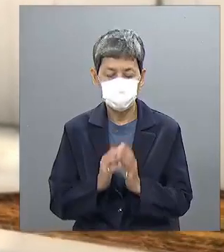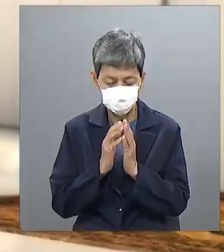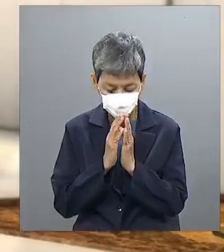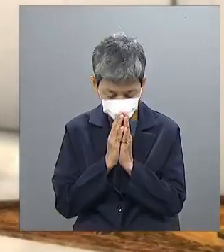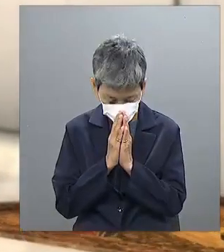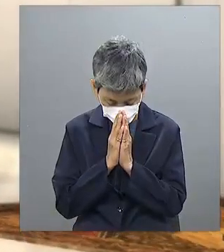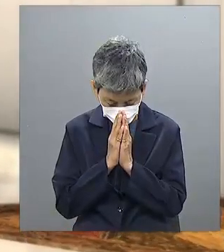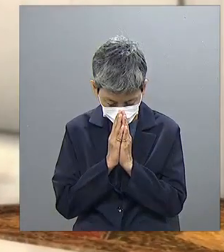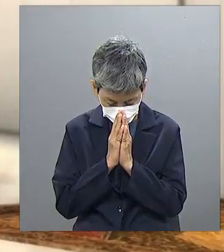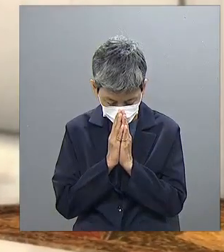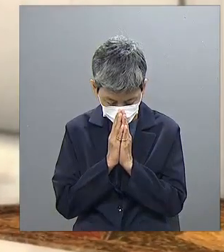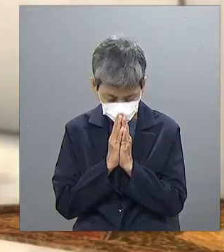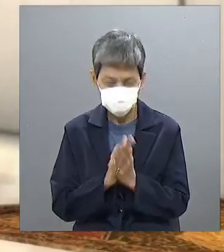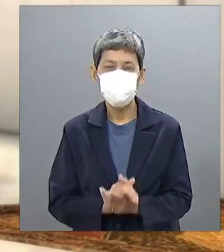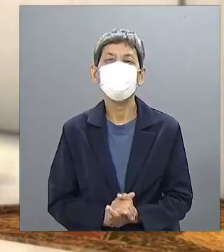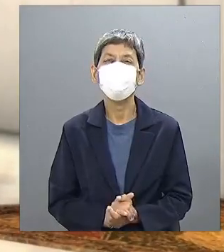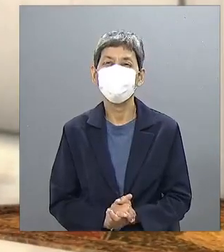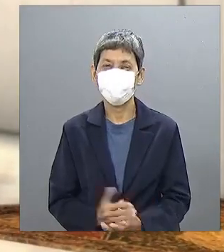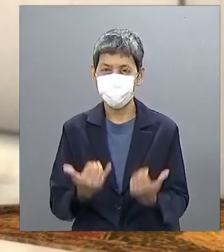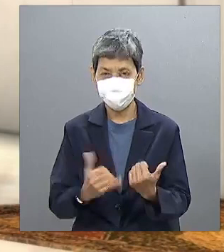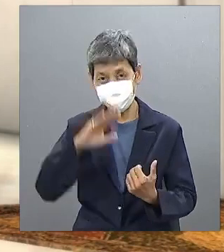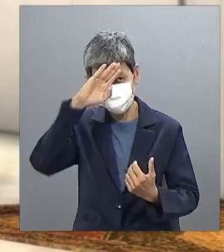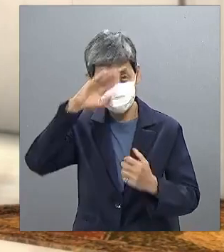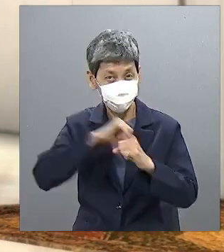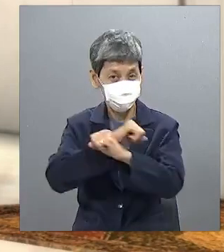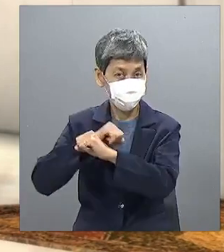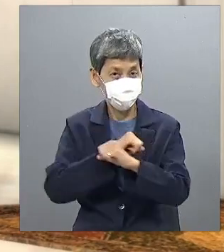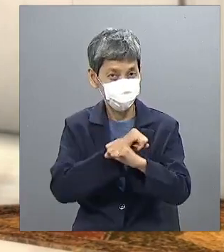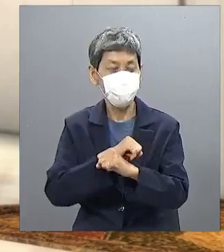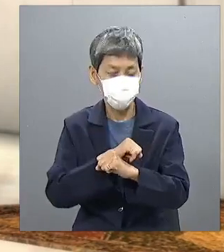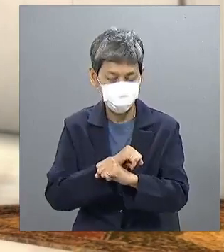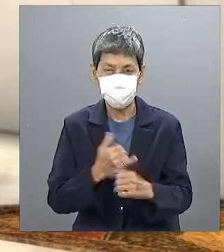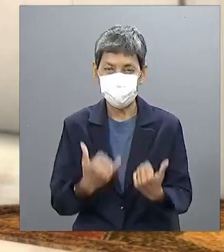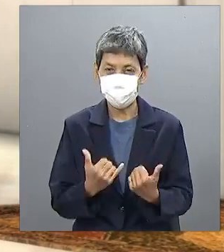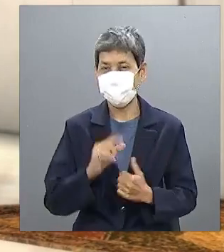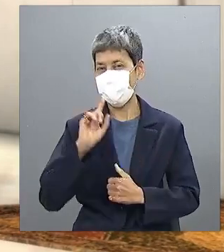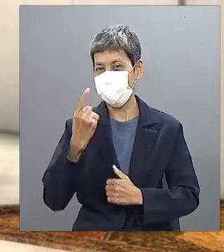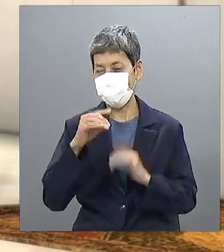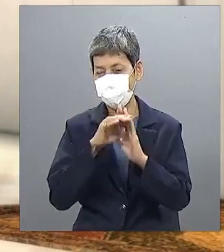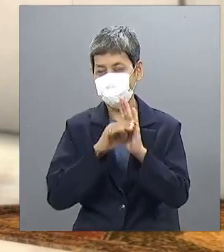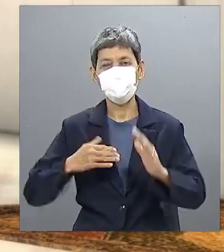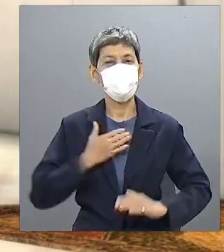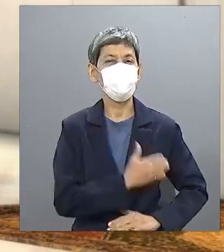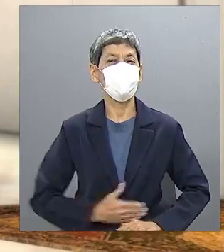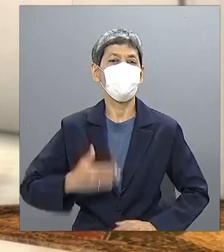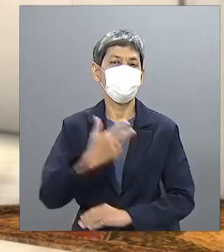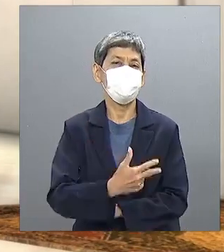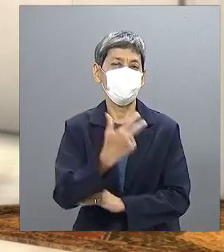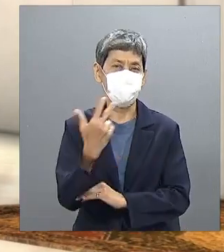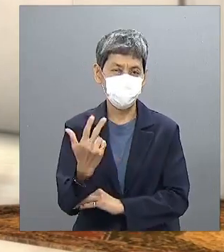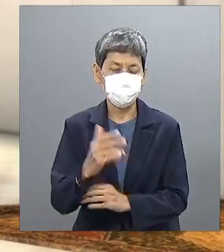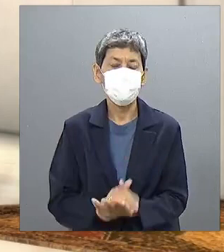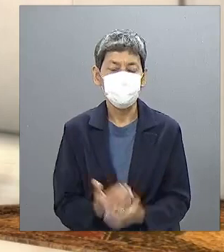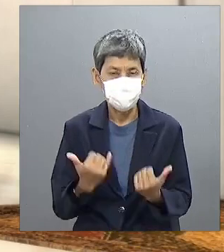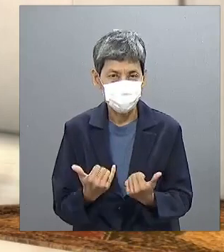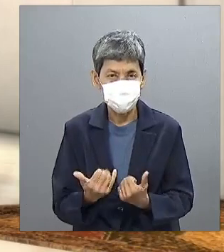สวัสดีคะตอนรับชมเข้าสู่รายการคนสู้โรคสดใหม่ทุกเรื่องสุขภาพที่ Thai PBSเราเปิดพื้นที่